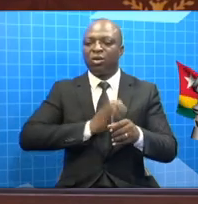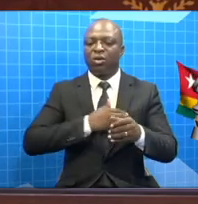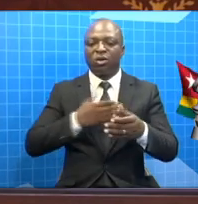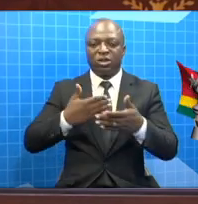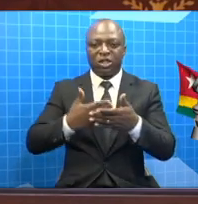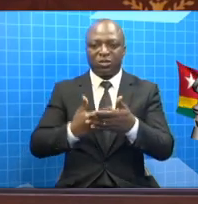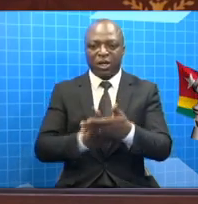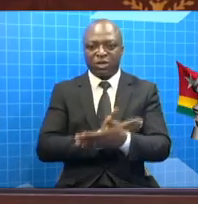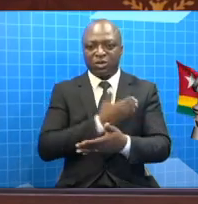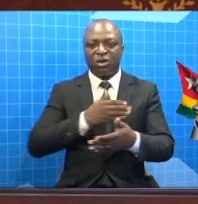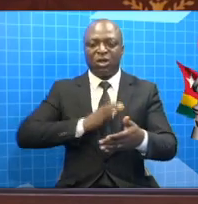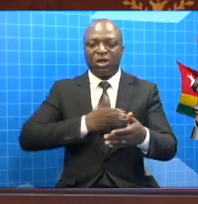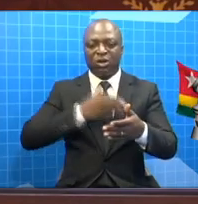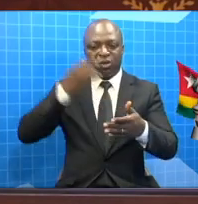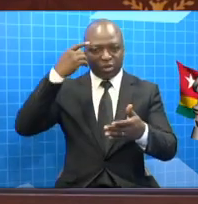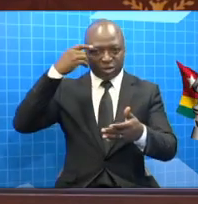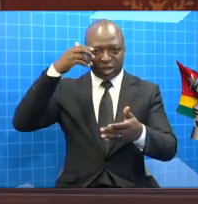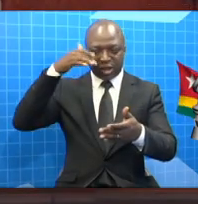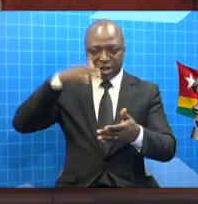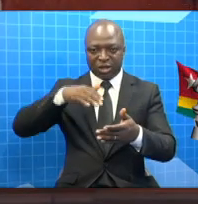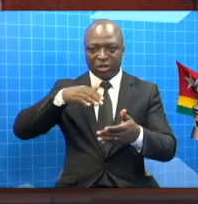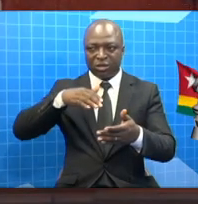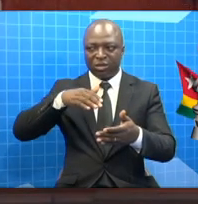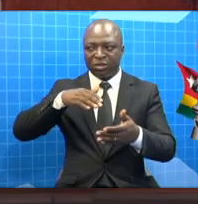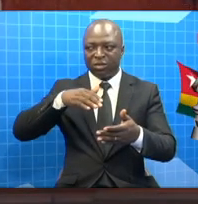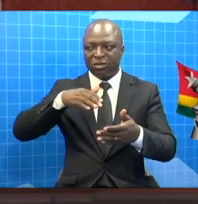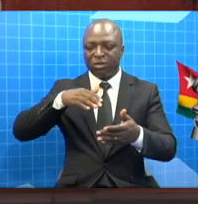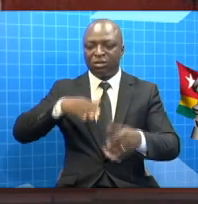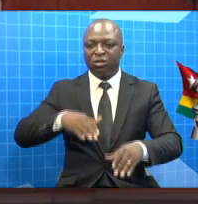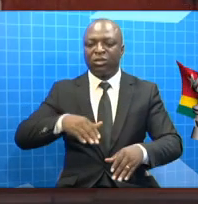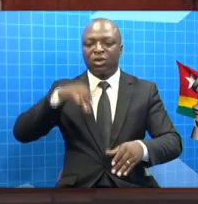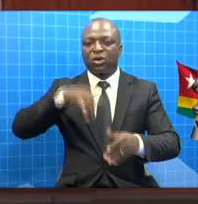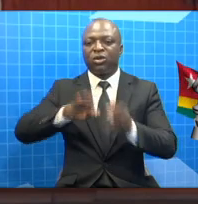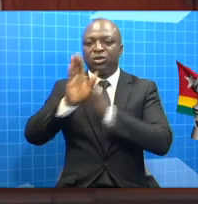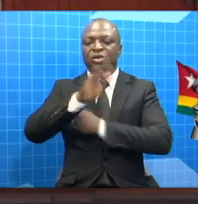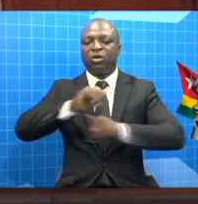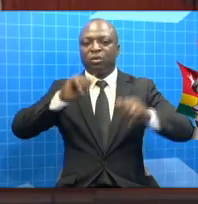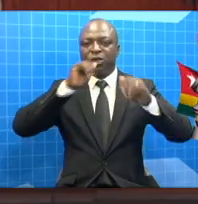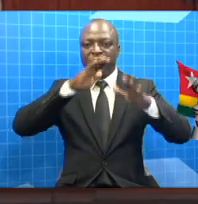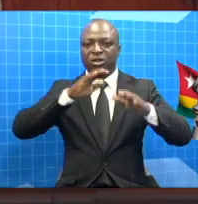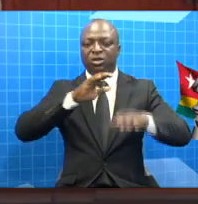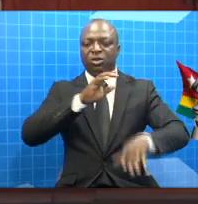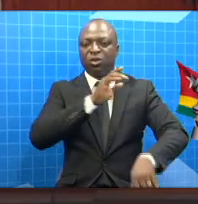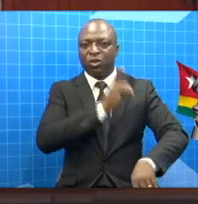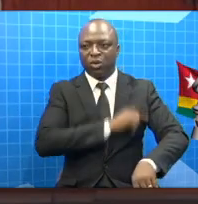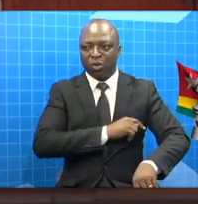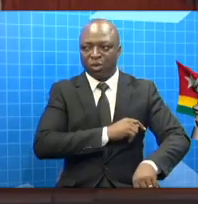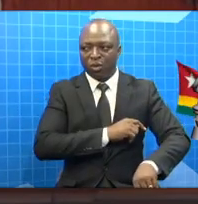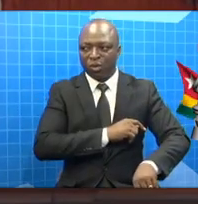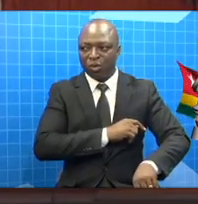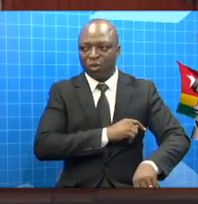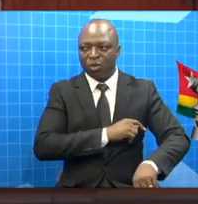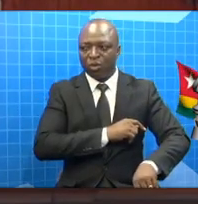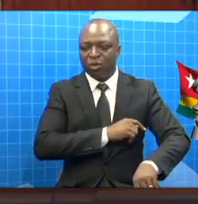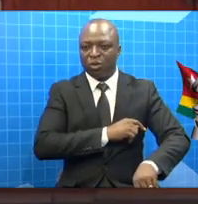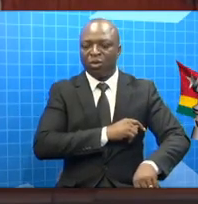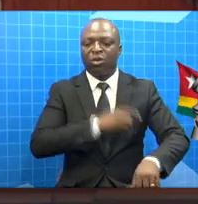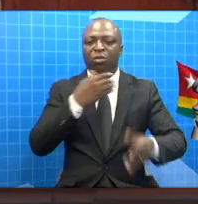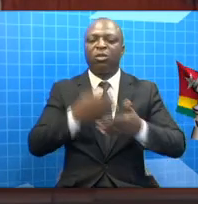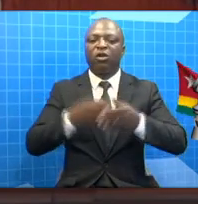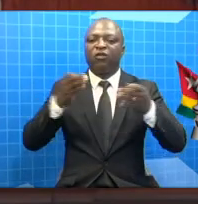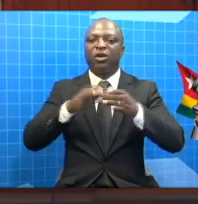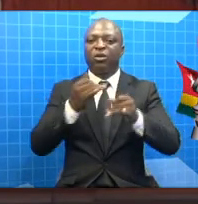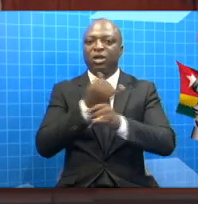aspirations et nos attentes. Que Dieu bénisse le Togo. Bonne fête